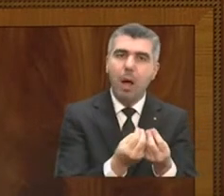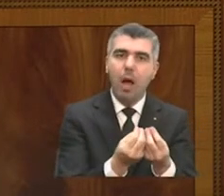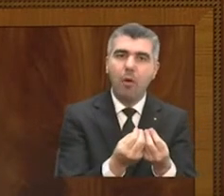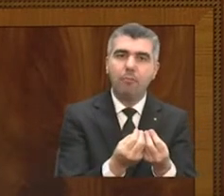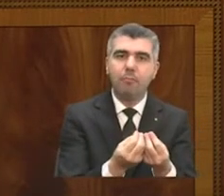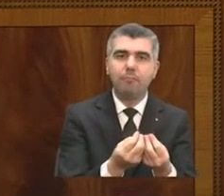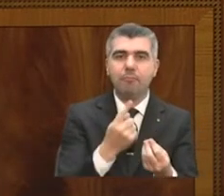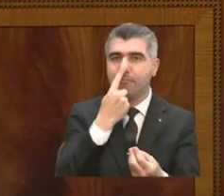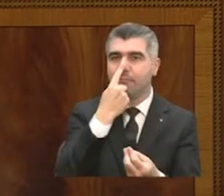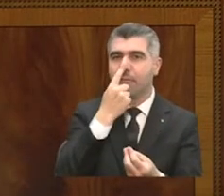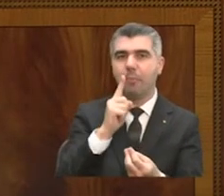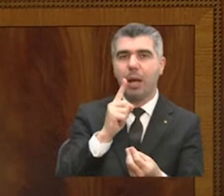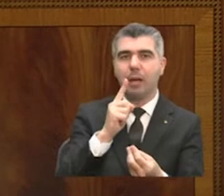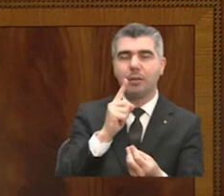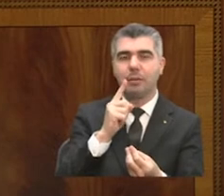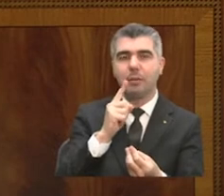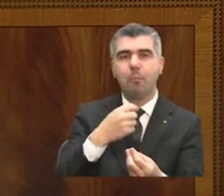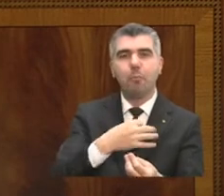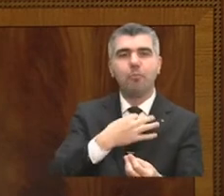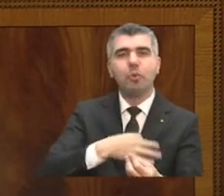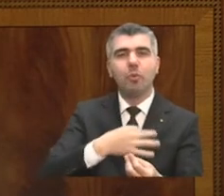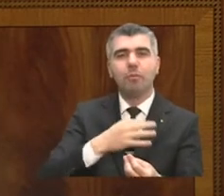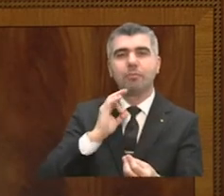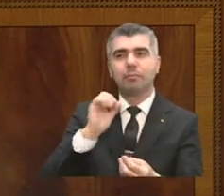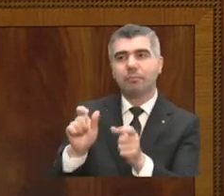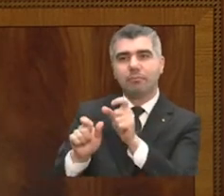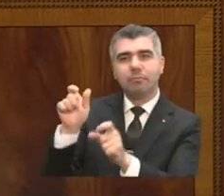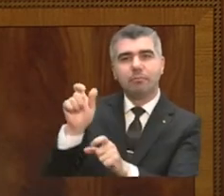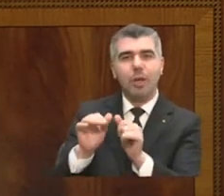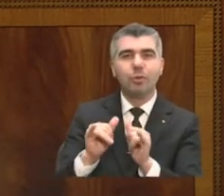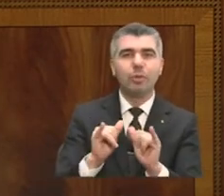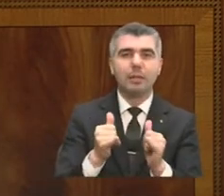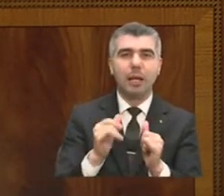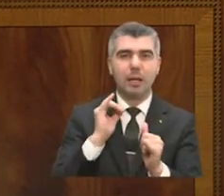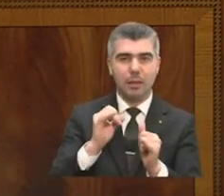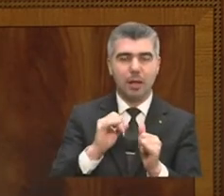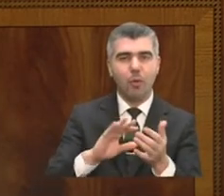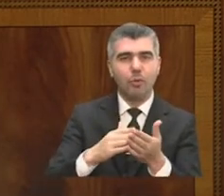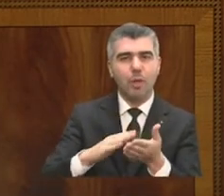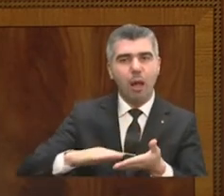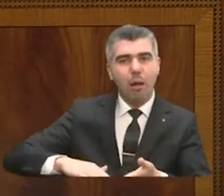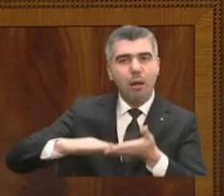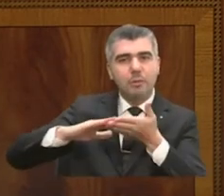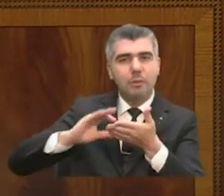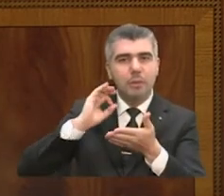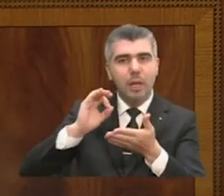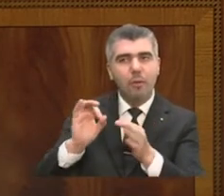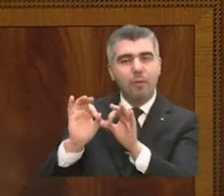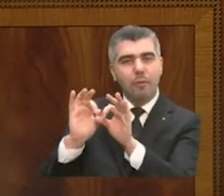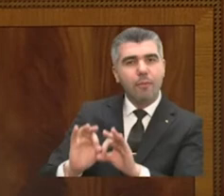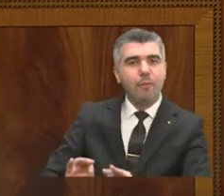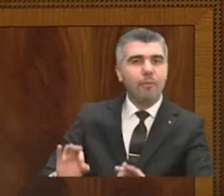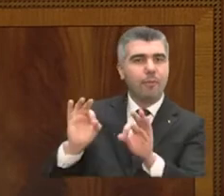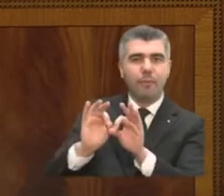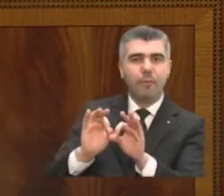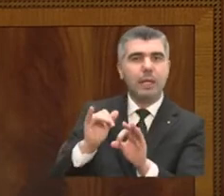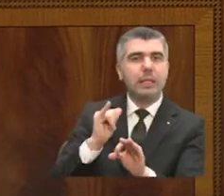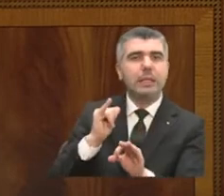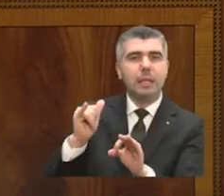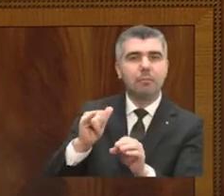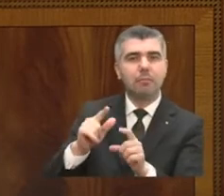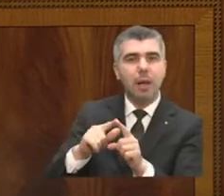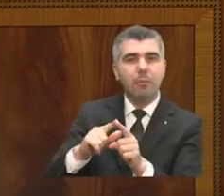partenariat win-win. Nous savons évidemment que cela dérange quelques forces et quelques